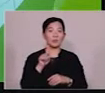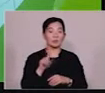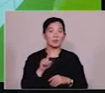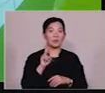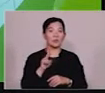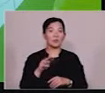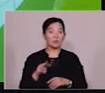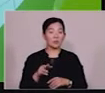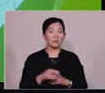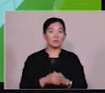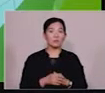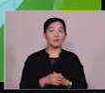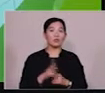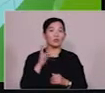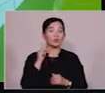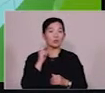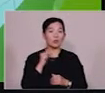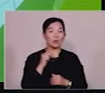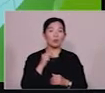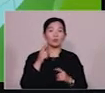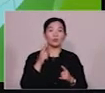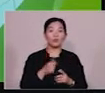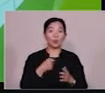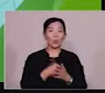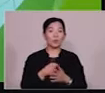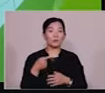6671 километр. Число мы округляем до